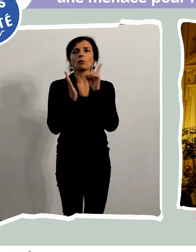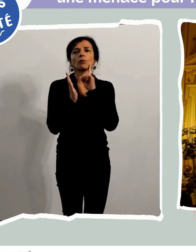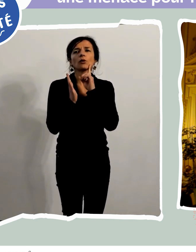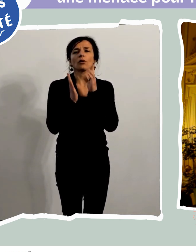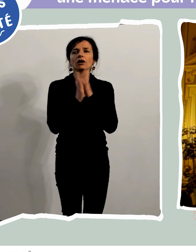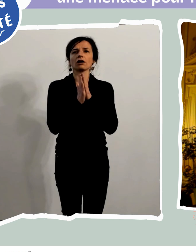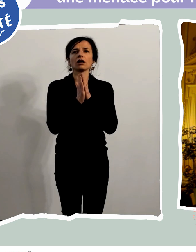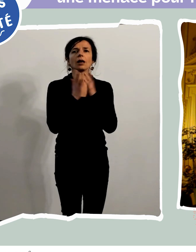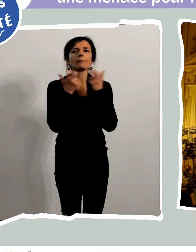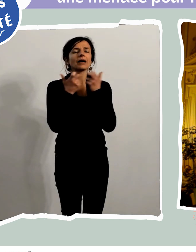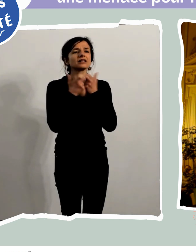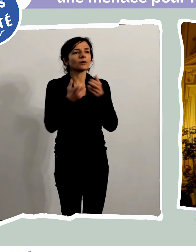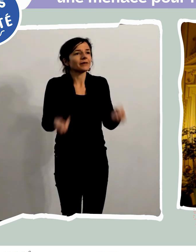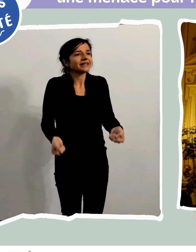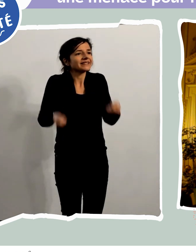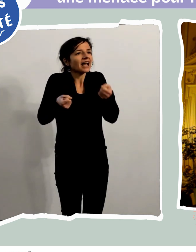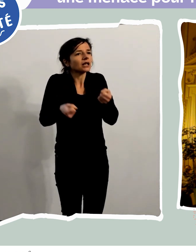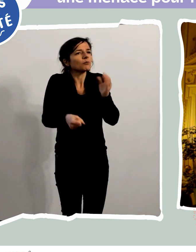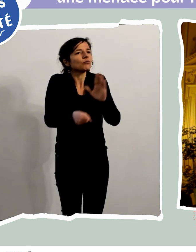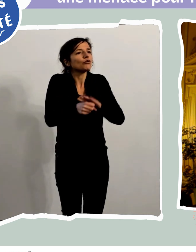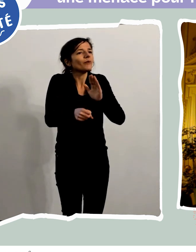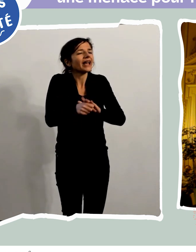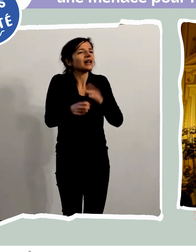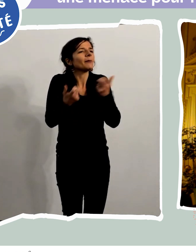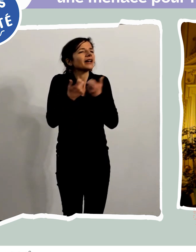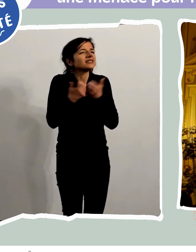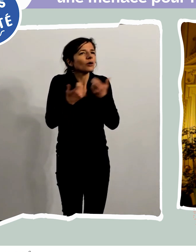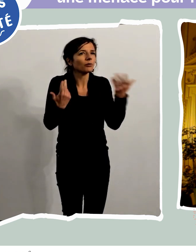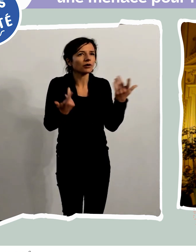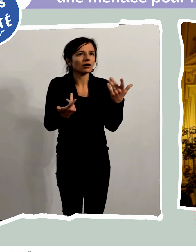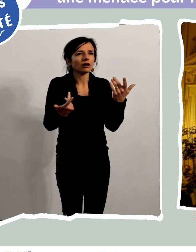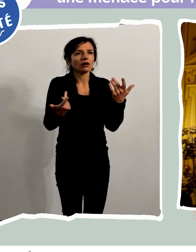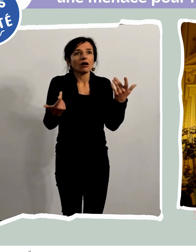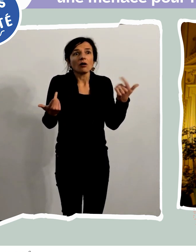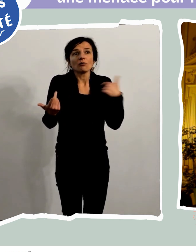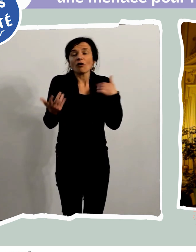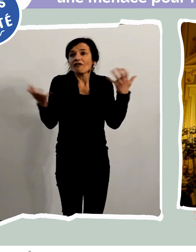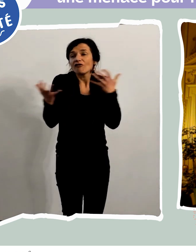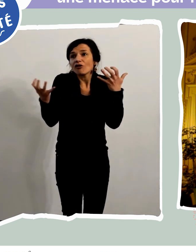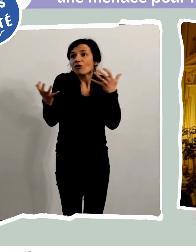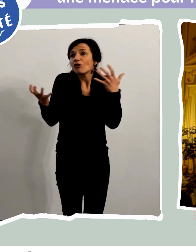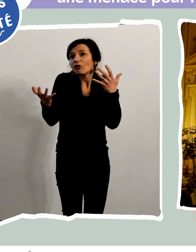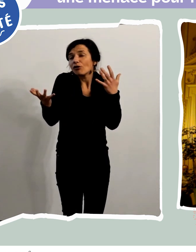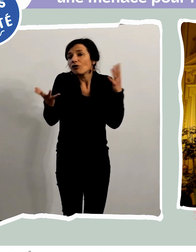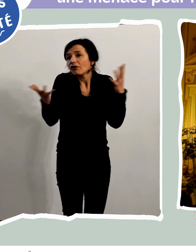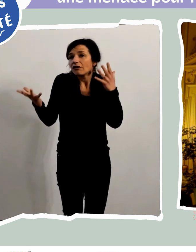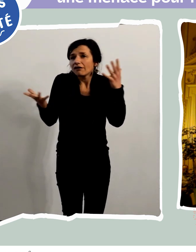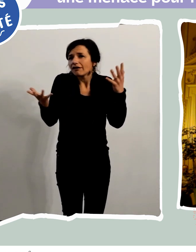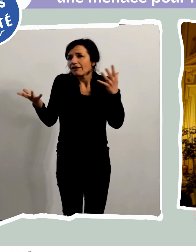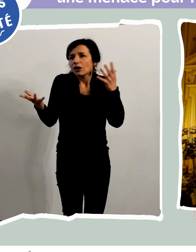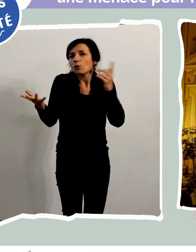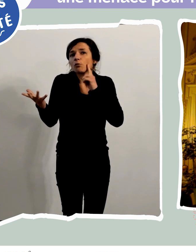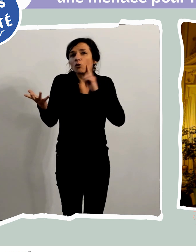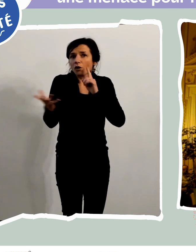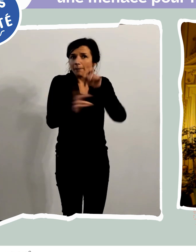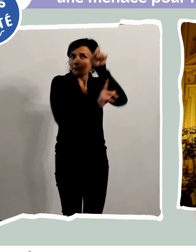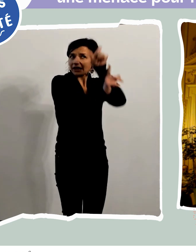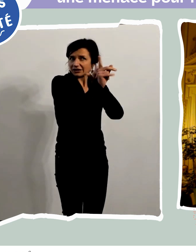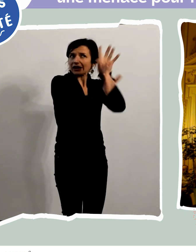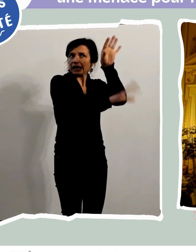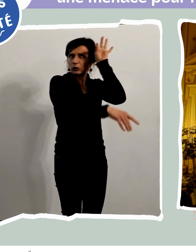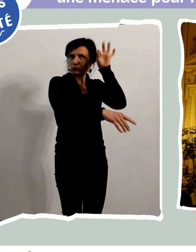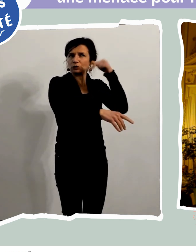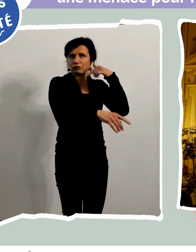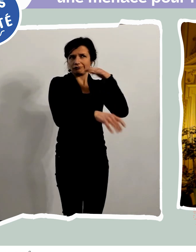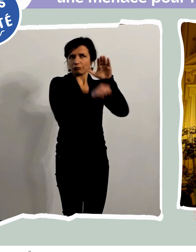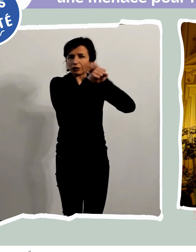pensais les sacs poubelles, enfin sans arrêt. Il y a un truc que j'avais envie de demander. Enfin, j'en ai parlé un petit peu à quelqu'un, un élu, mais c'est pas